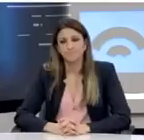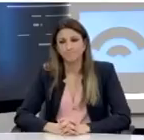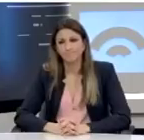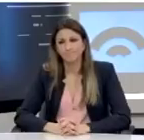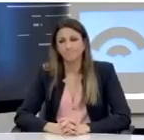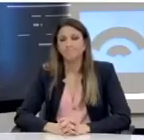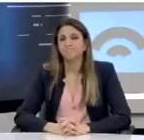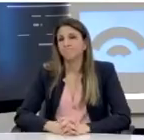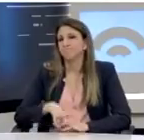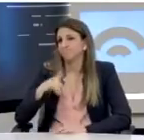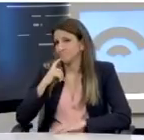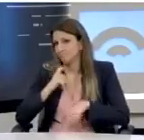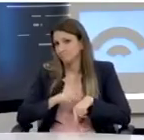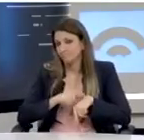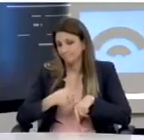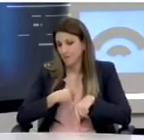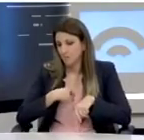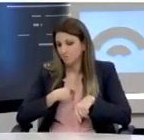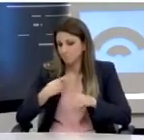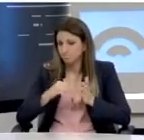Δεν πρόκειται όμως να αναλωθώ